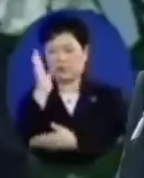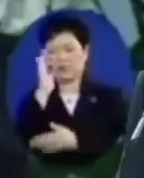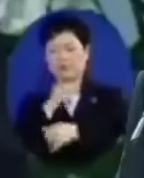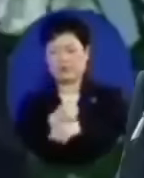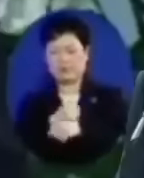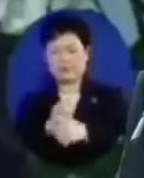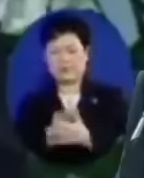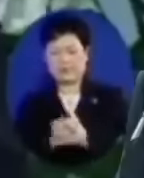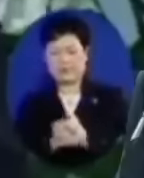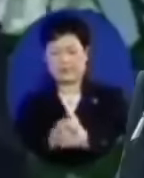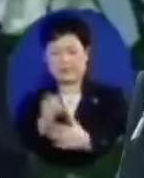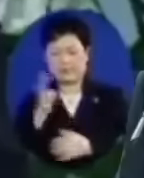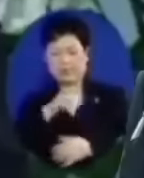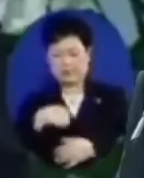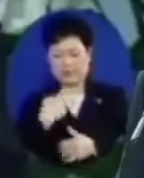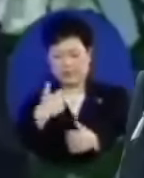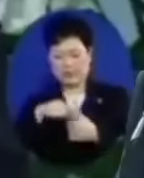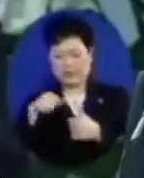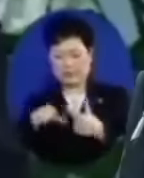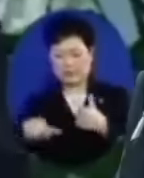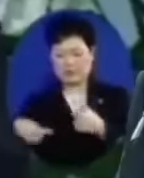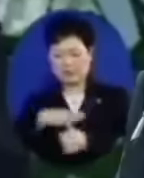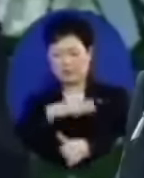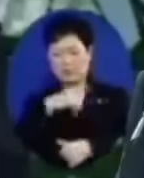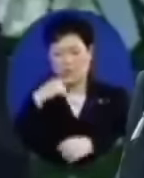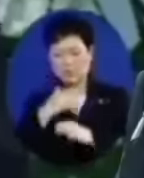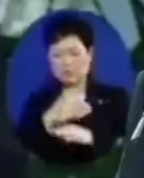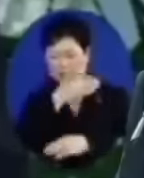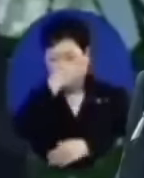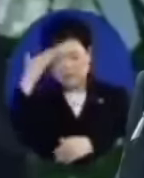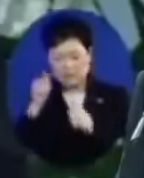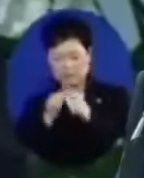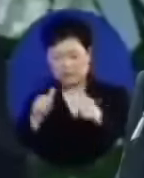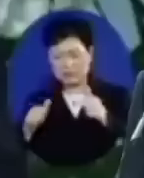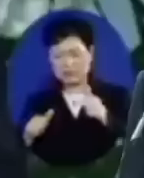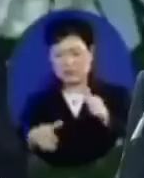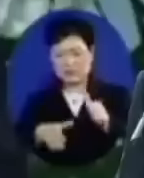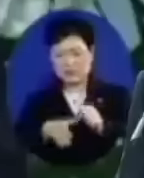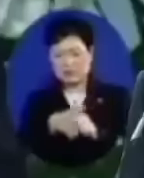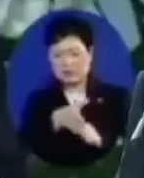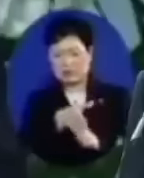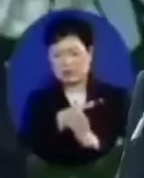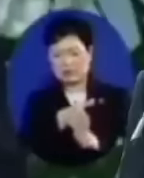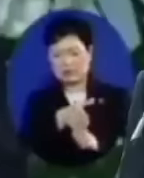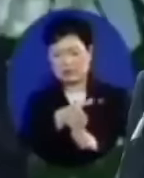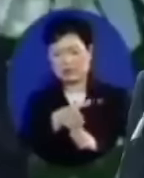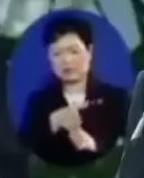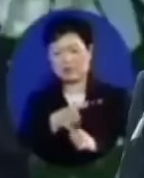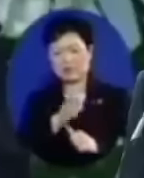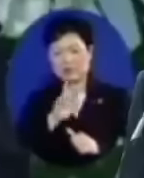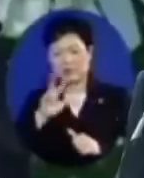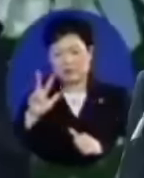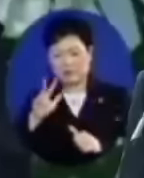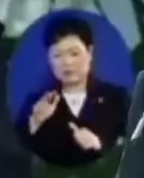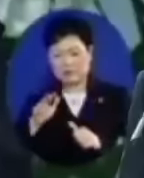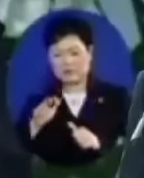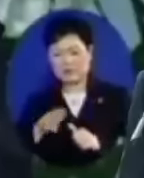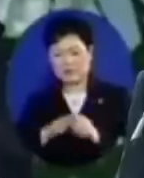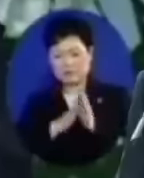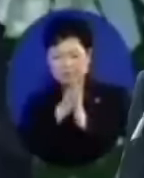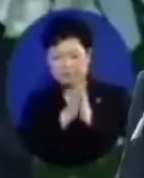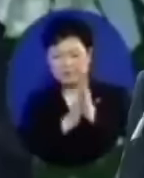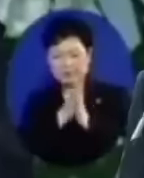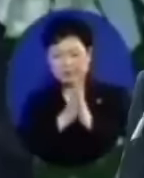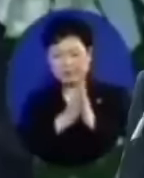했었습니다. 그리고 자기 아들을 죽인 공산당 청년을 사형을 선고를 받아서 끌려가는데 따라가서 사정을 해서